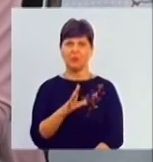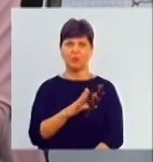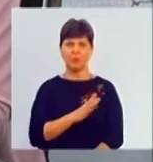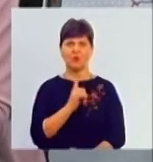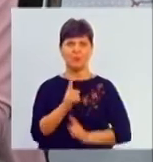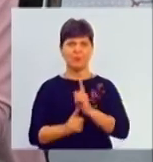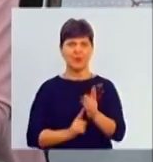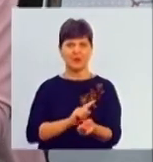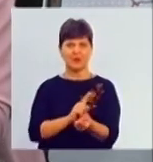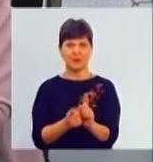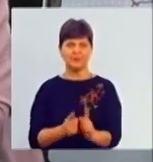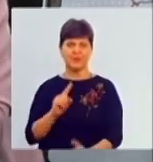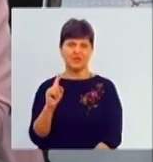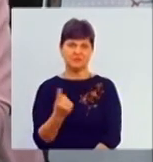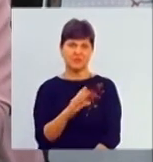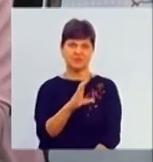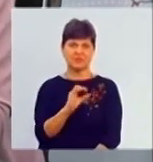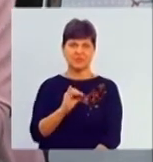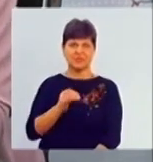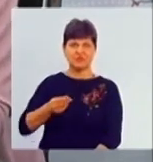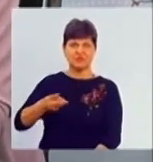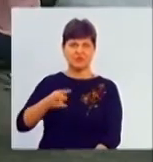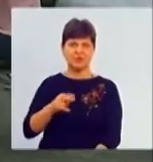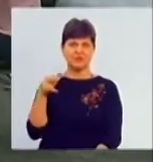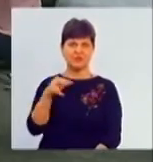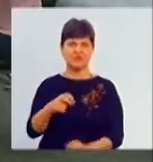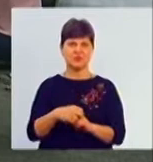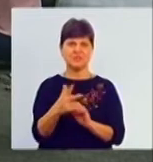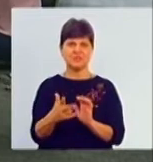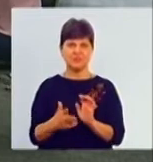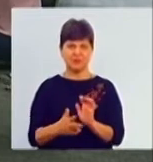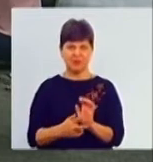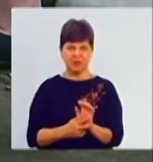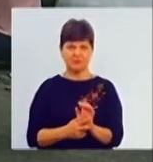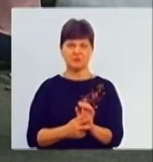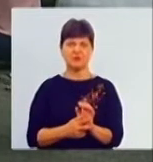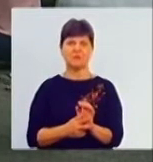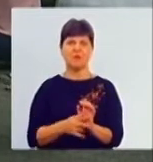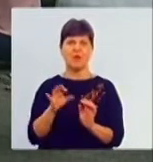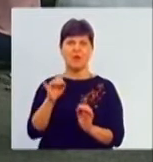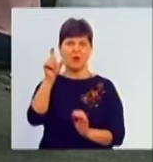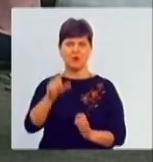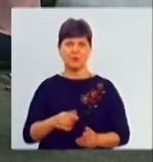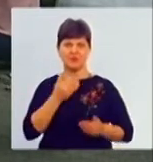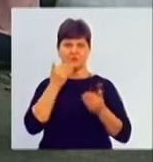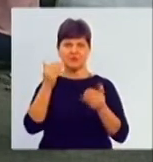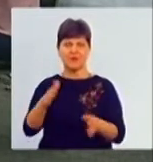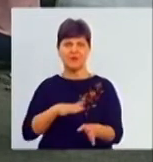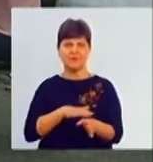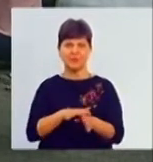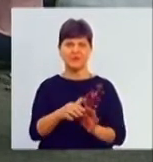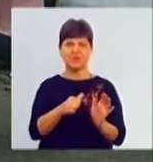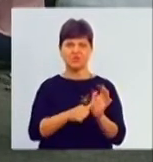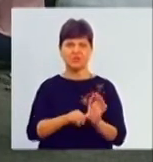з 1 січня 2018 року, а він торкнувся саме громадян, яким виповнилось 65